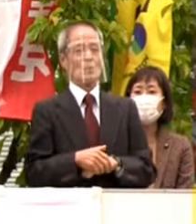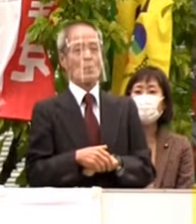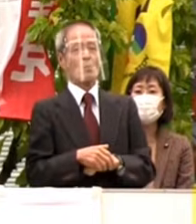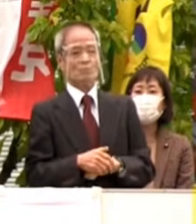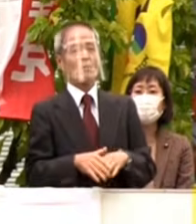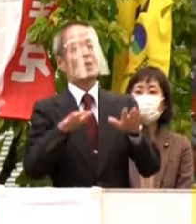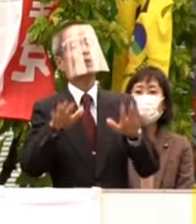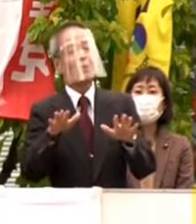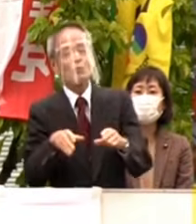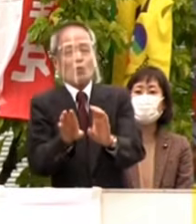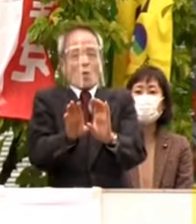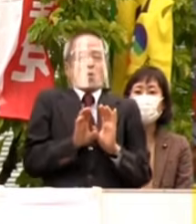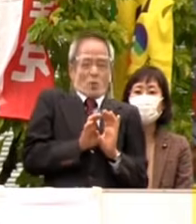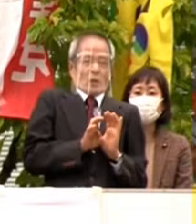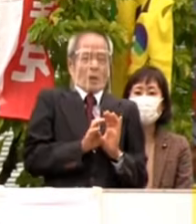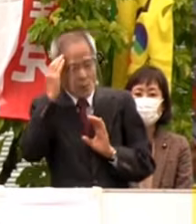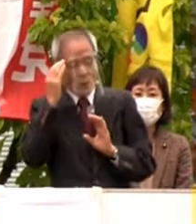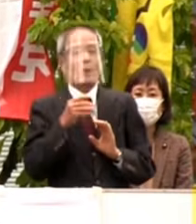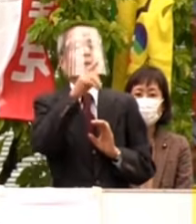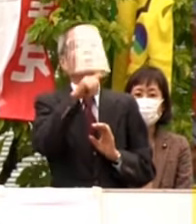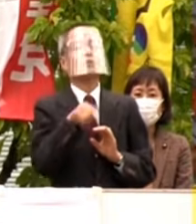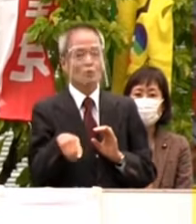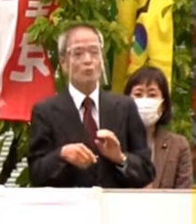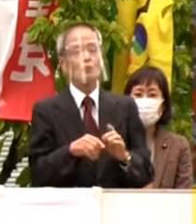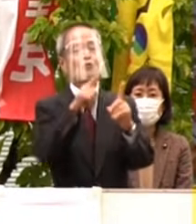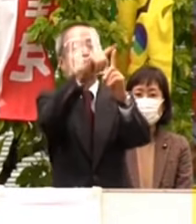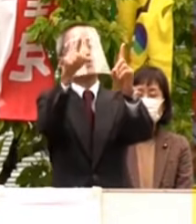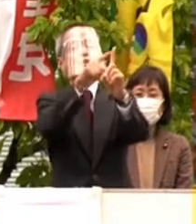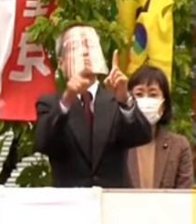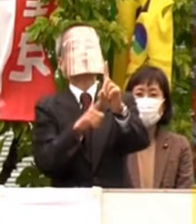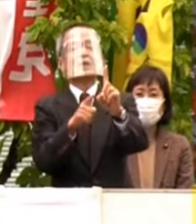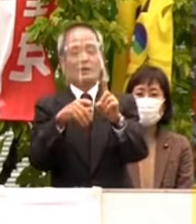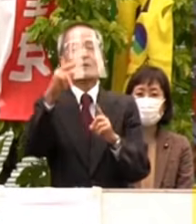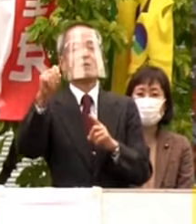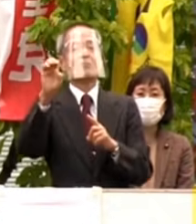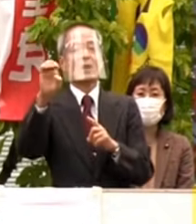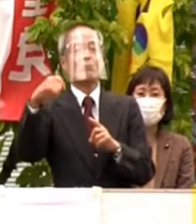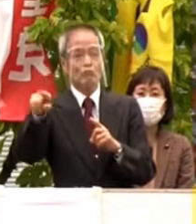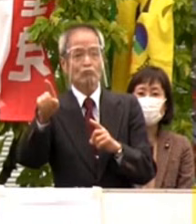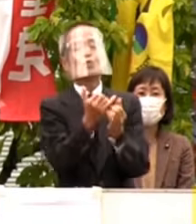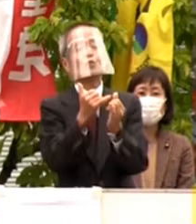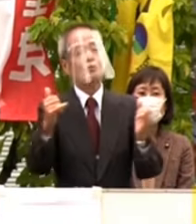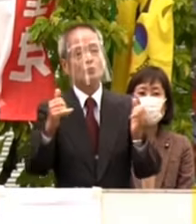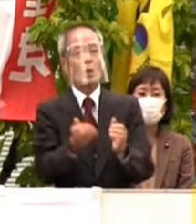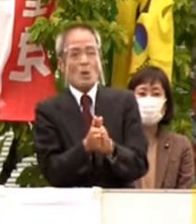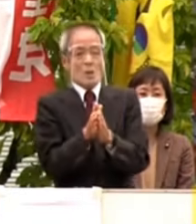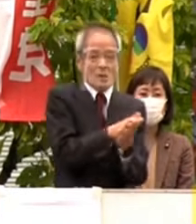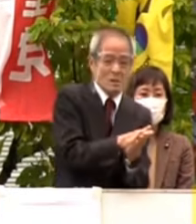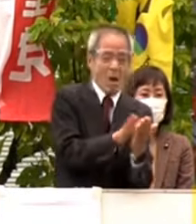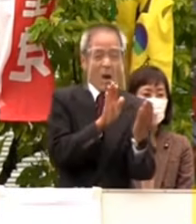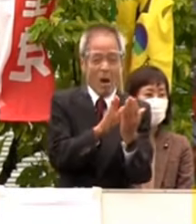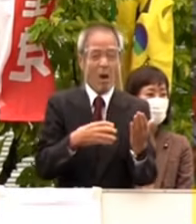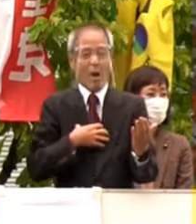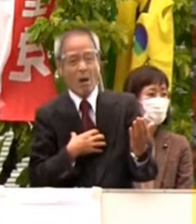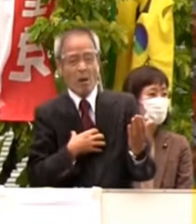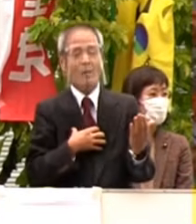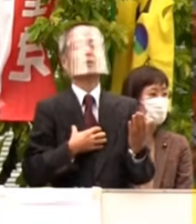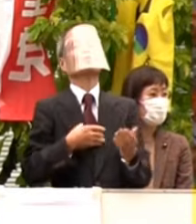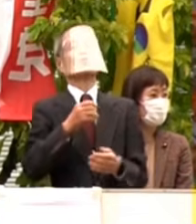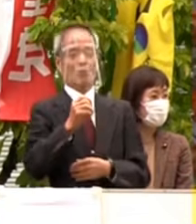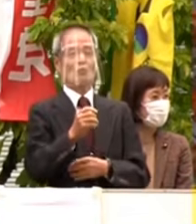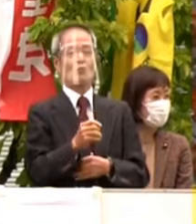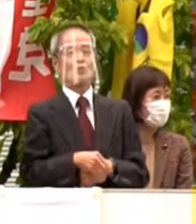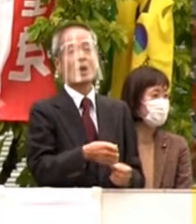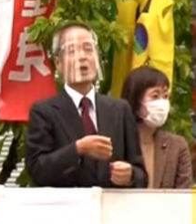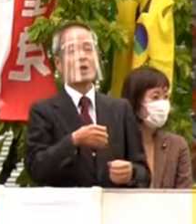被害者の人たち、特に B 型肝炎などはいつ亡くなるかもしれない不安と抱えながら、今もこの問題ずっと放置